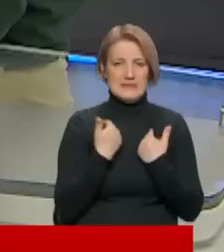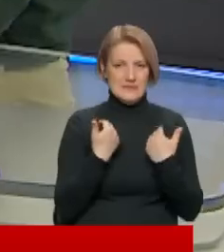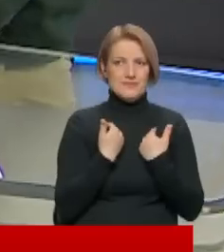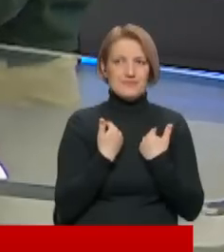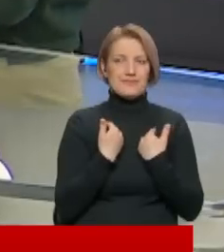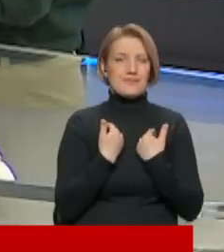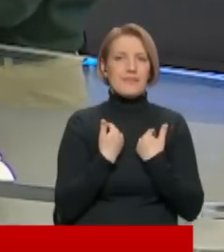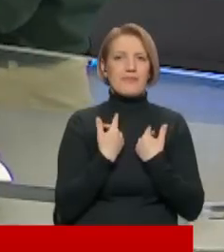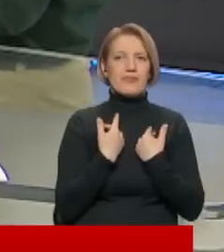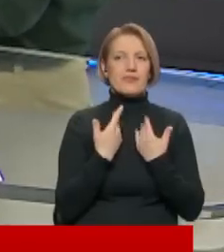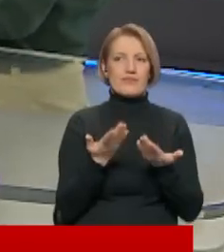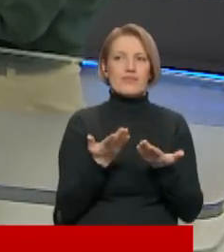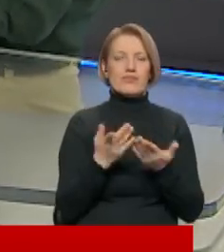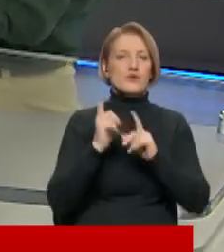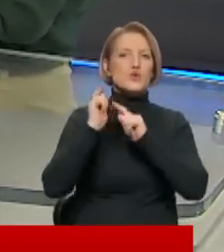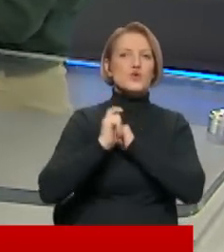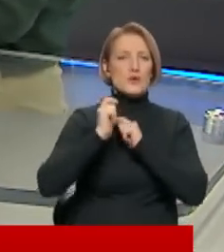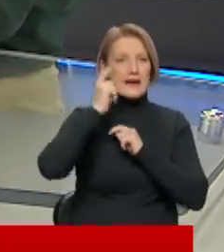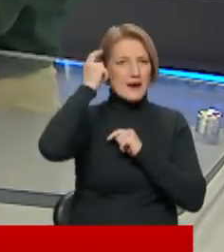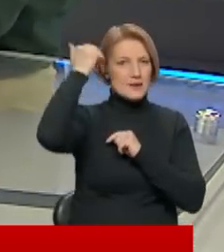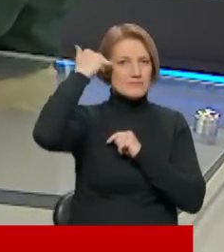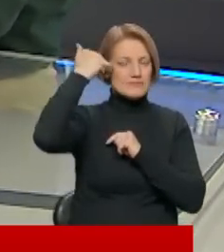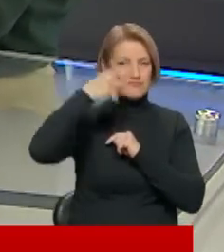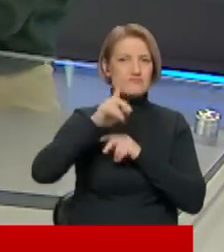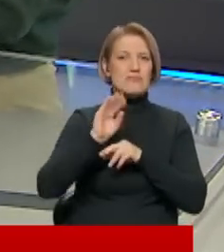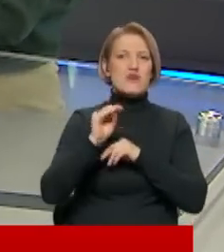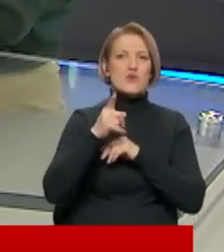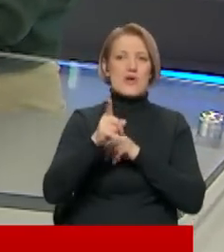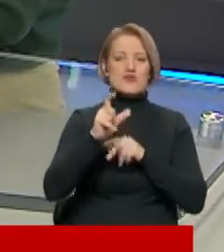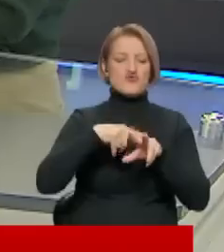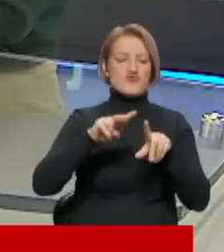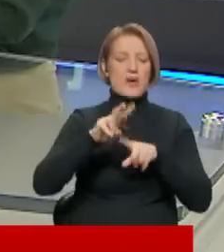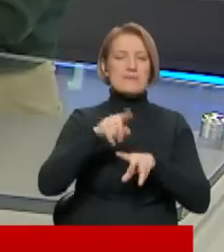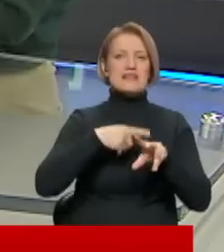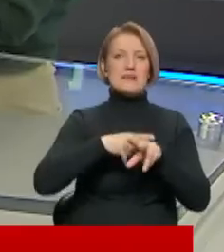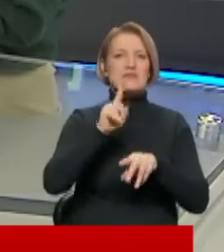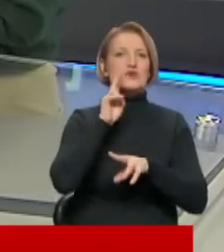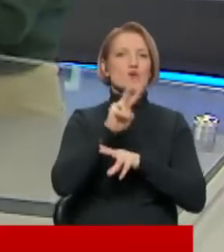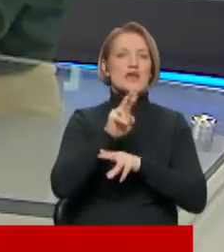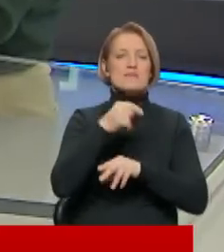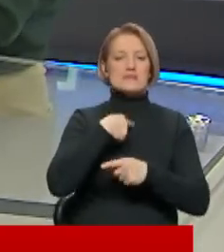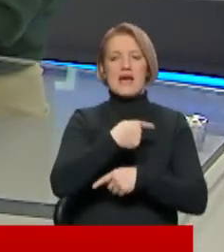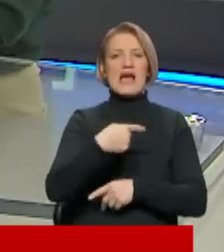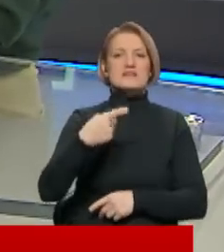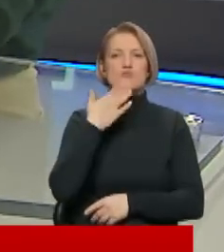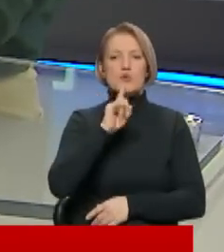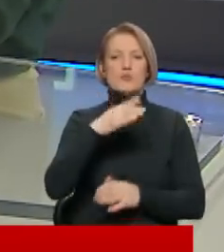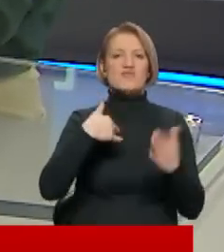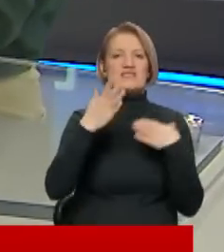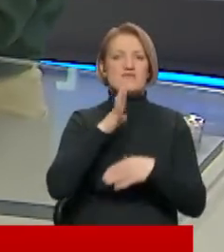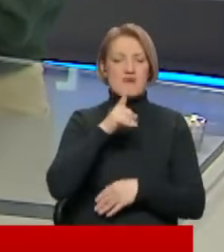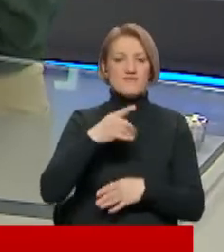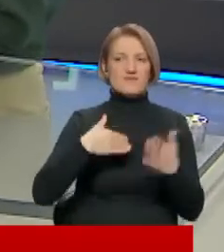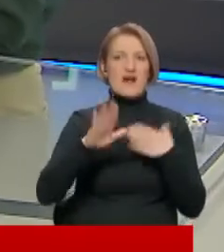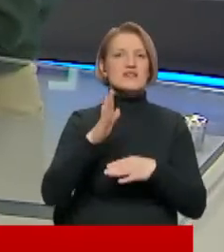hep bir enformasyon yükü Yani zihnimizi meşgul eden şeyler Cem Yılmaz Bir gösterisinde diyor ya bizim eksiğimiz yok fazlamız var bu fazlalıklardan